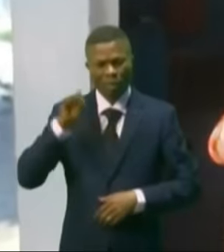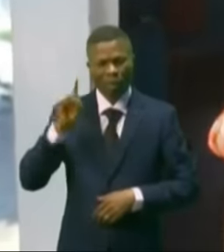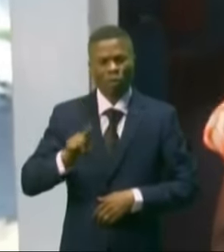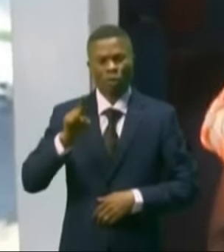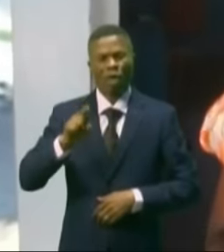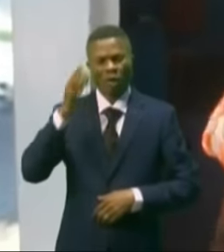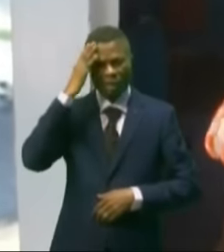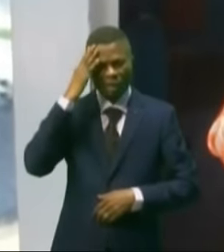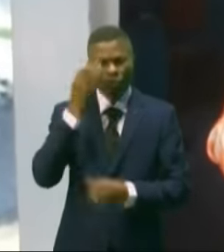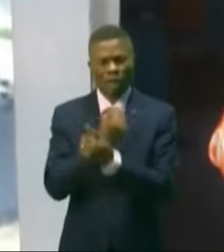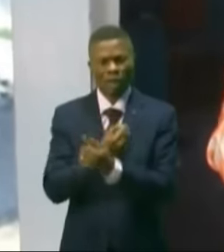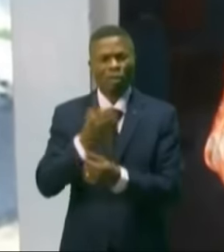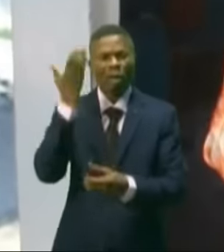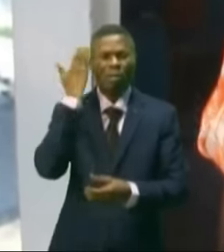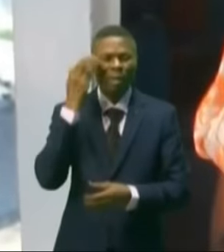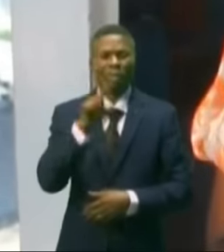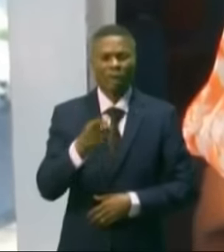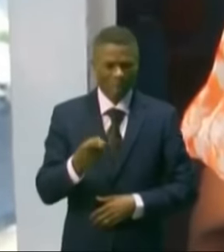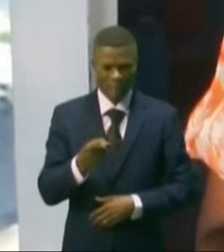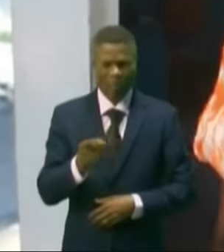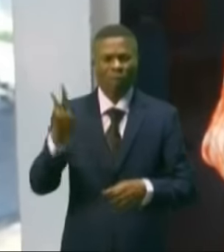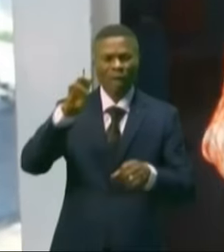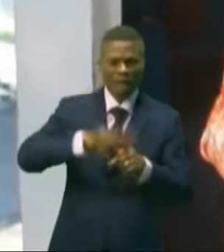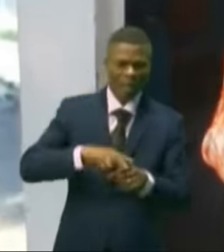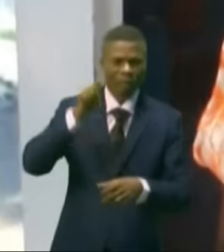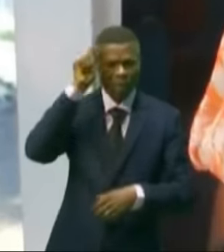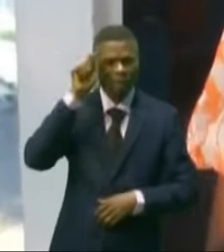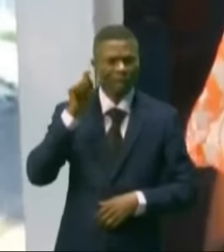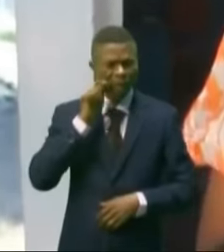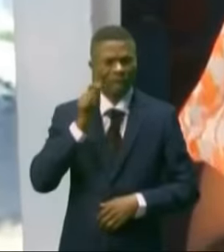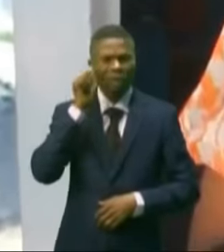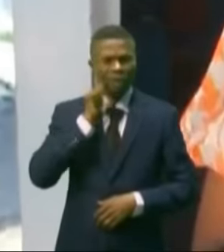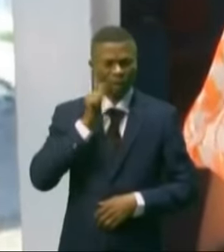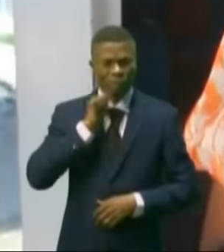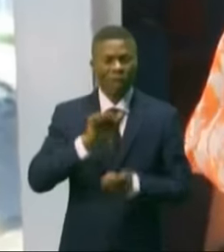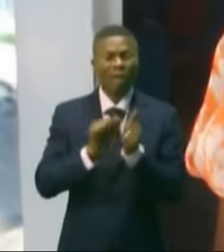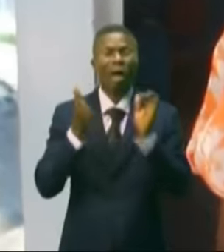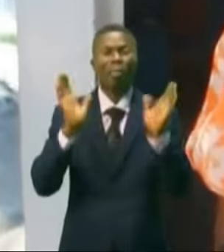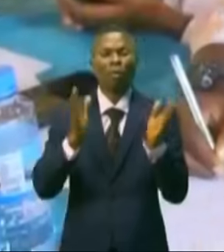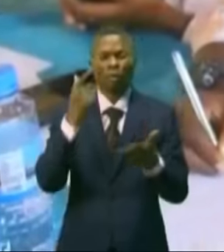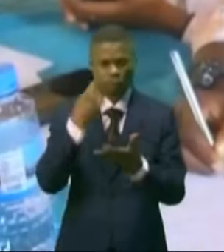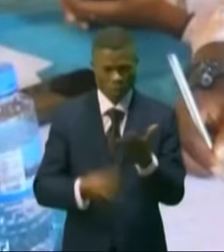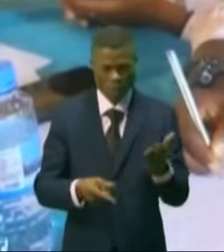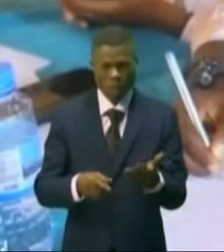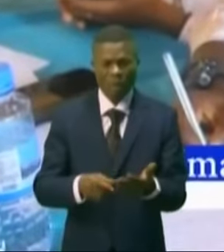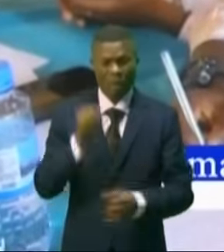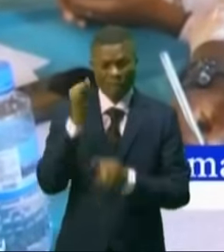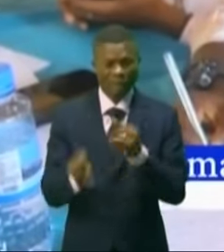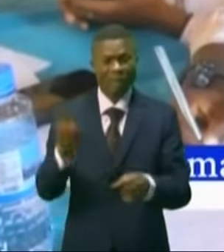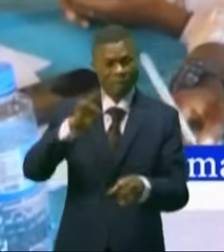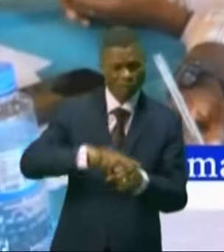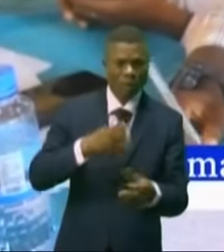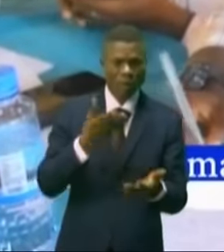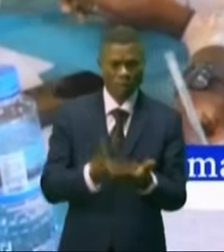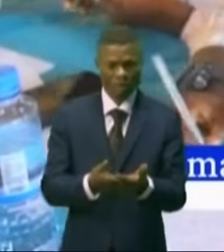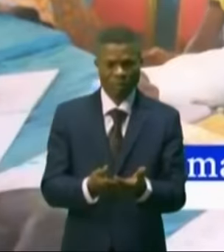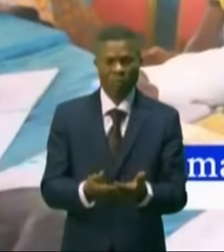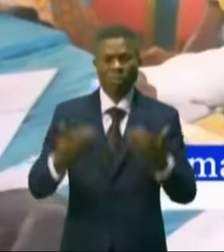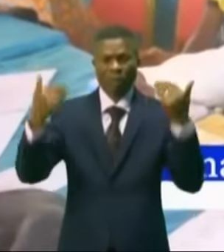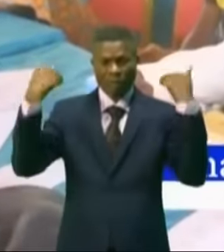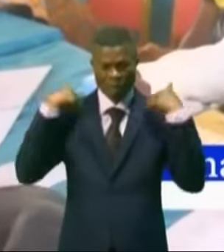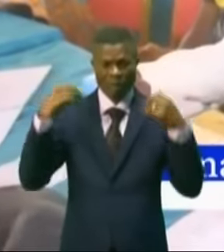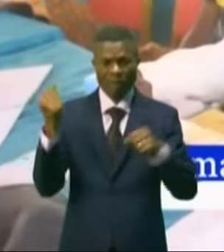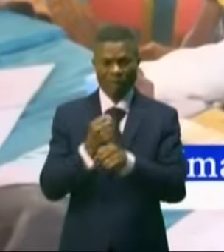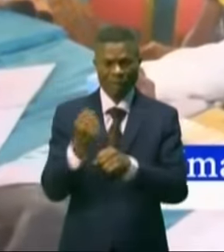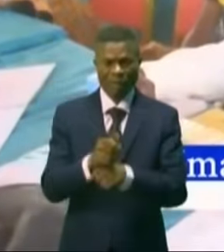les violences basées sur le genre. Quelles sont les conséquences et aussi quels sont les risques. Désormais, les fonctionnaires de l'administration publique au